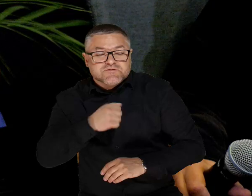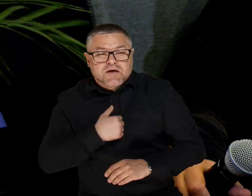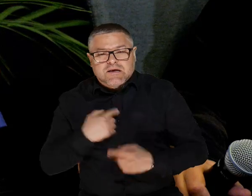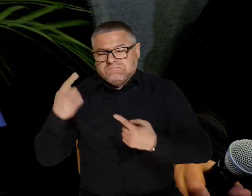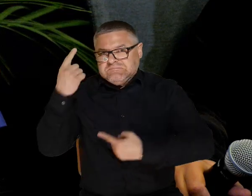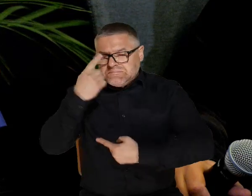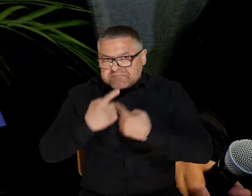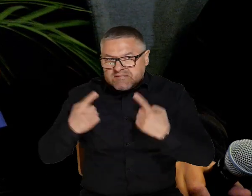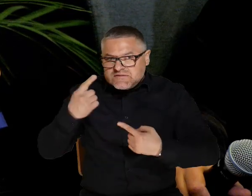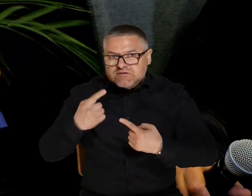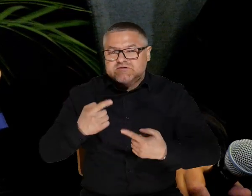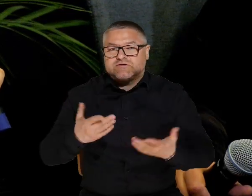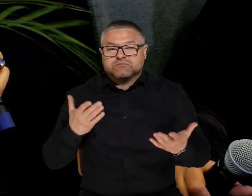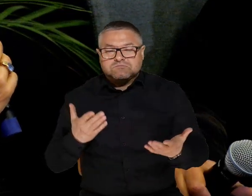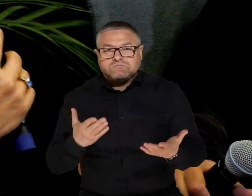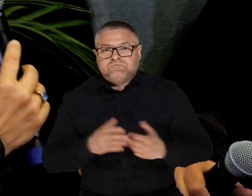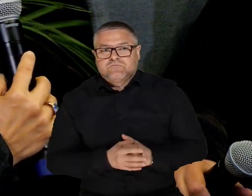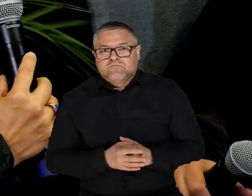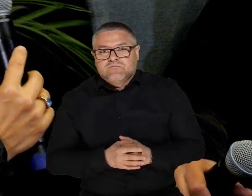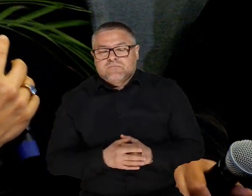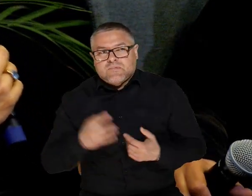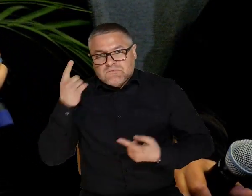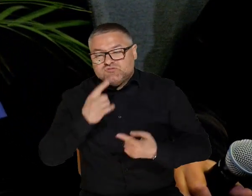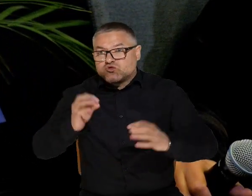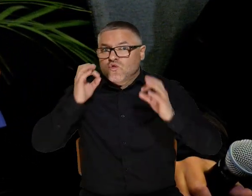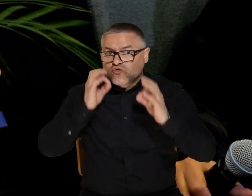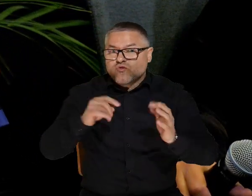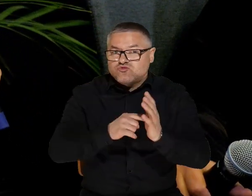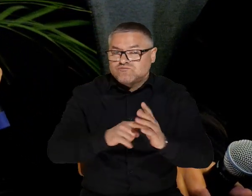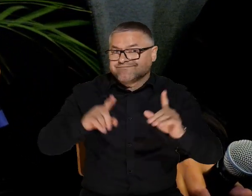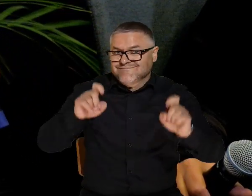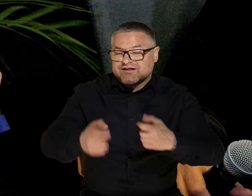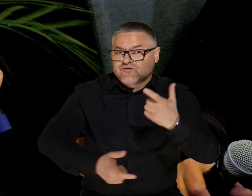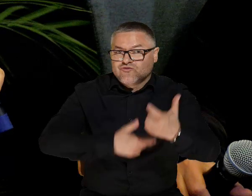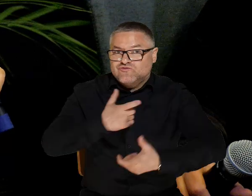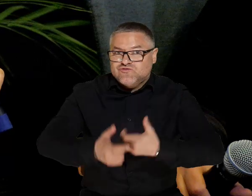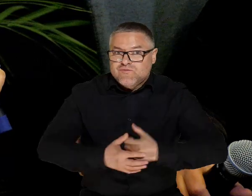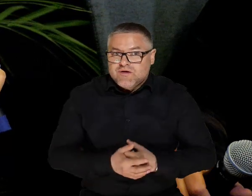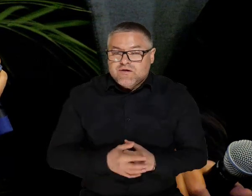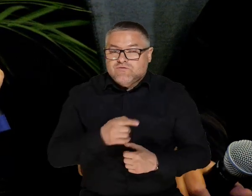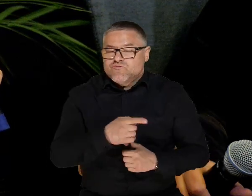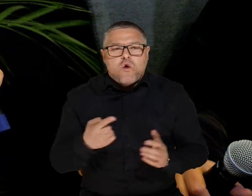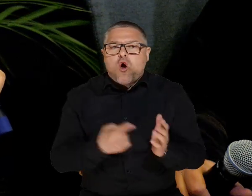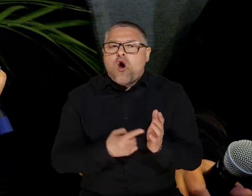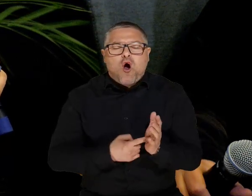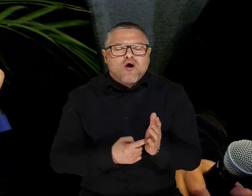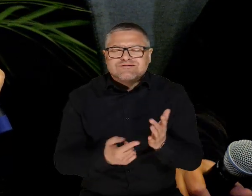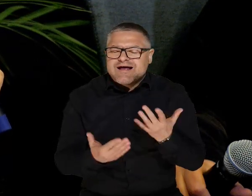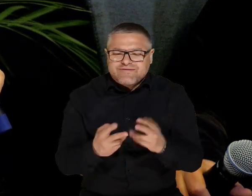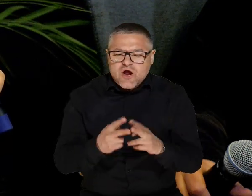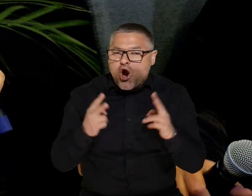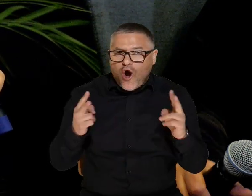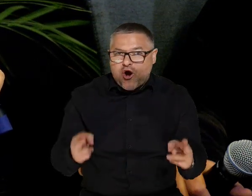myślę, że dobrze, znaczy w pewnym sensie dobrze się stało w takim, że to był ostatni czas,